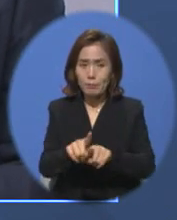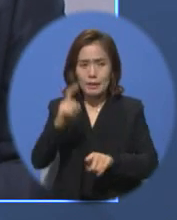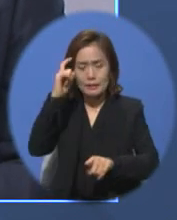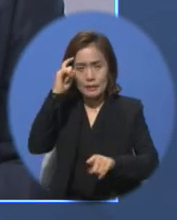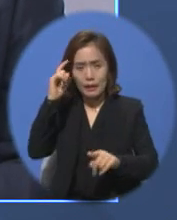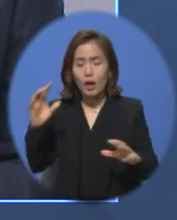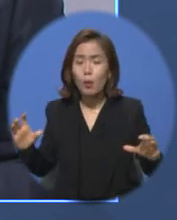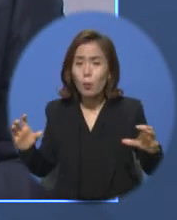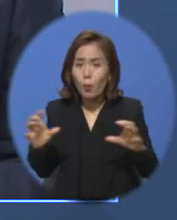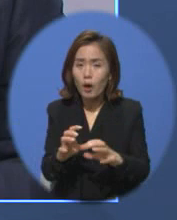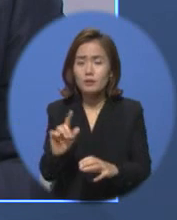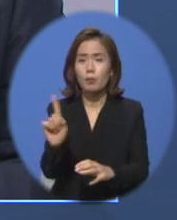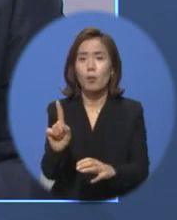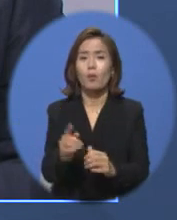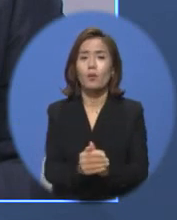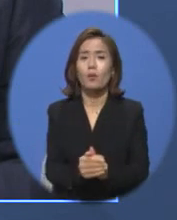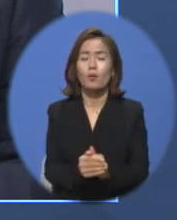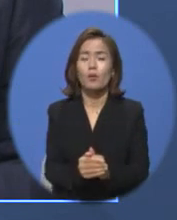준